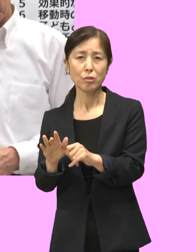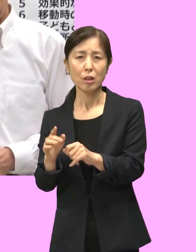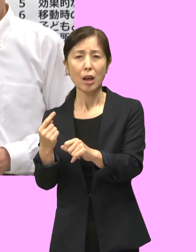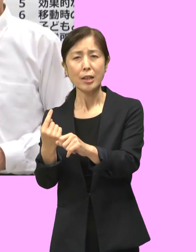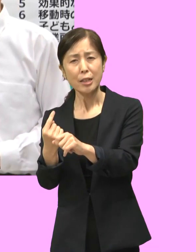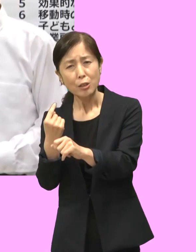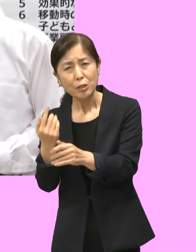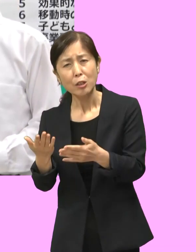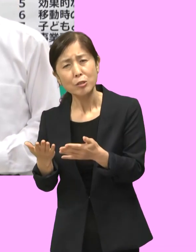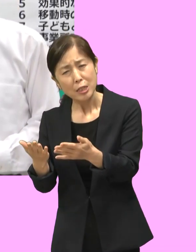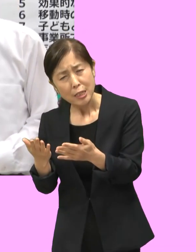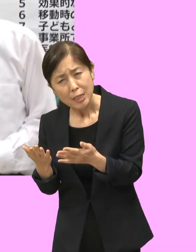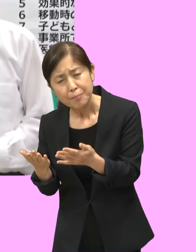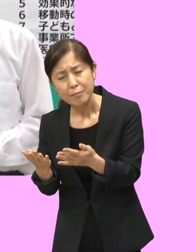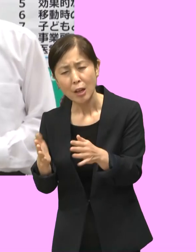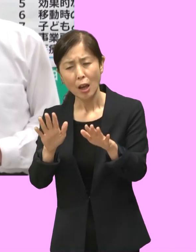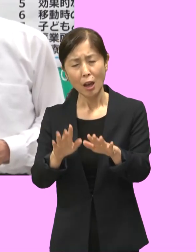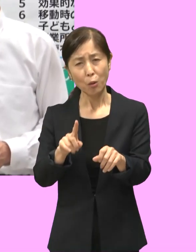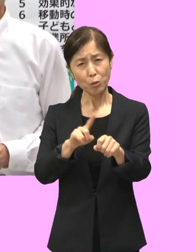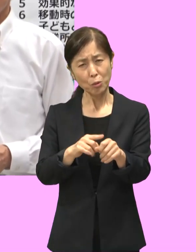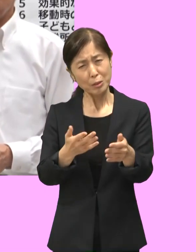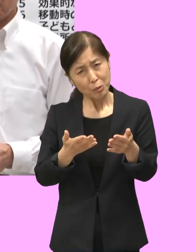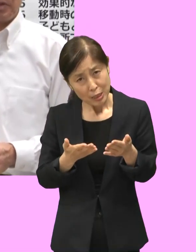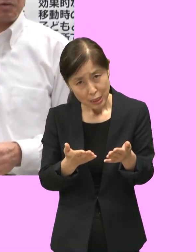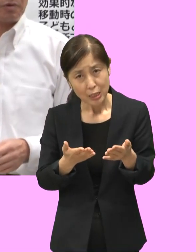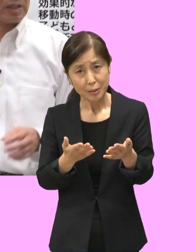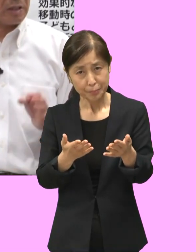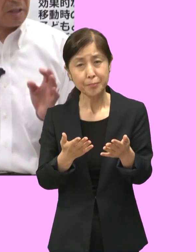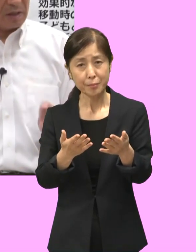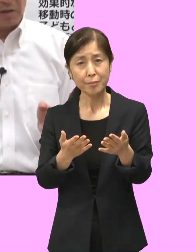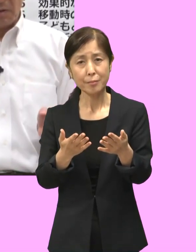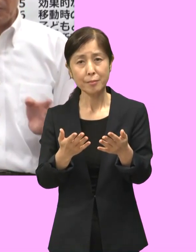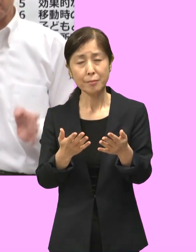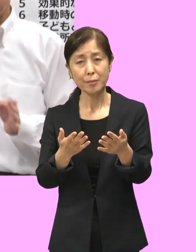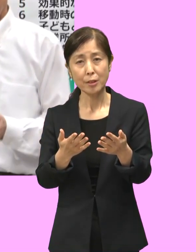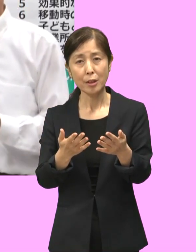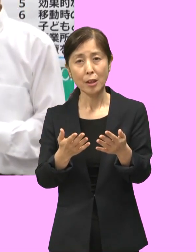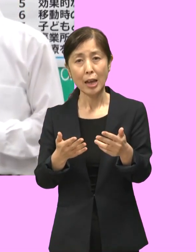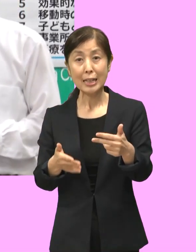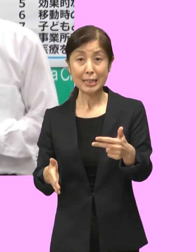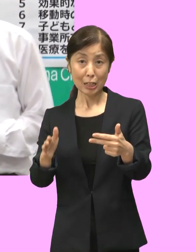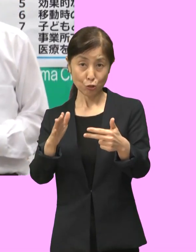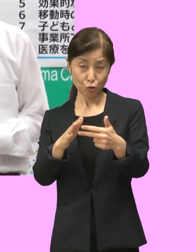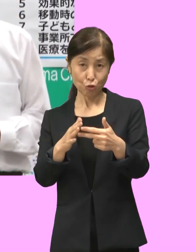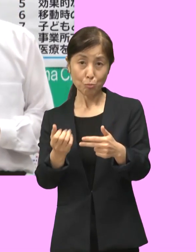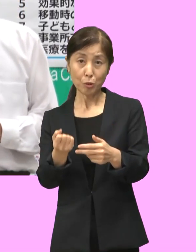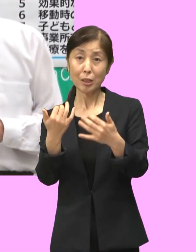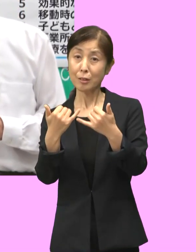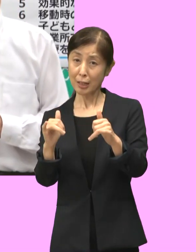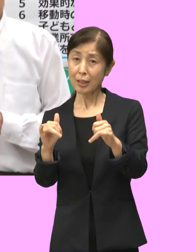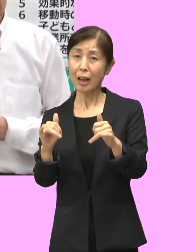年の地震に加えてまた今年ということで、場合によってはその同じ保有者が